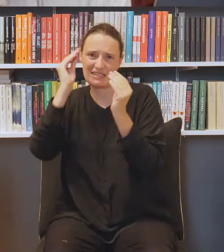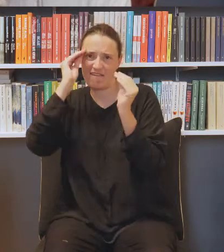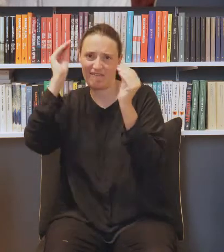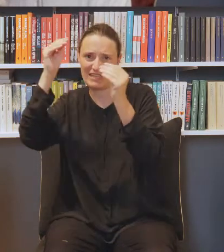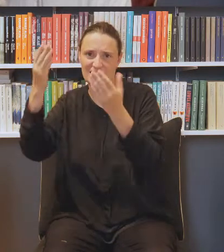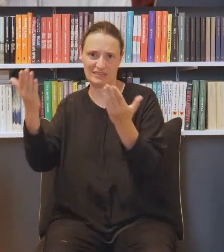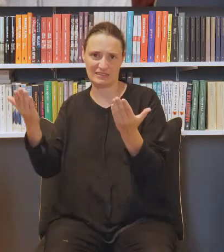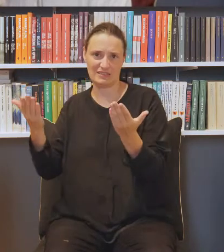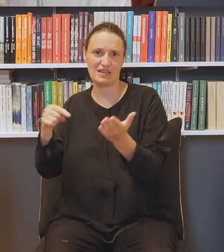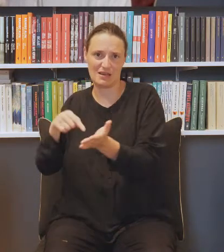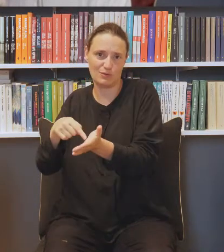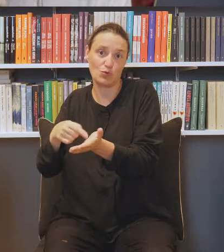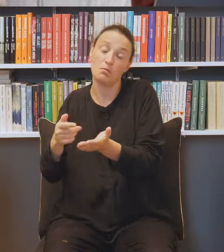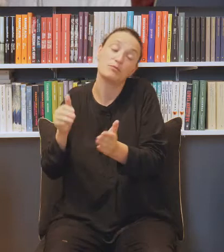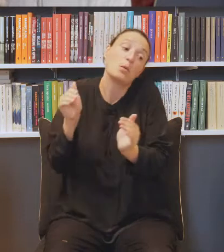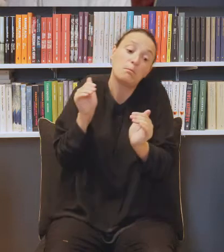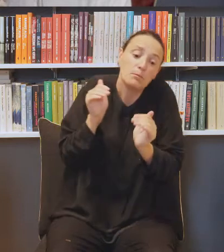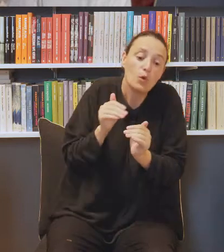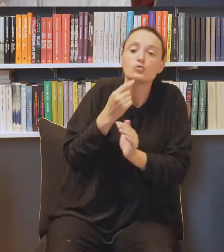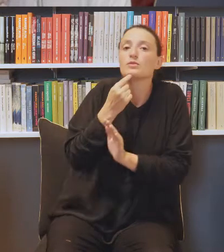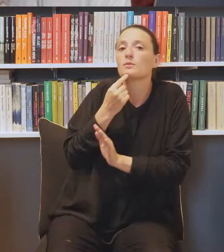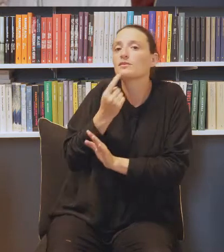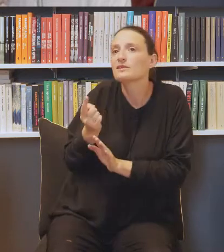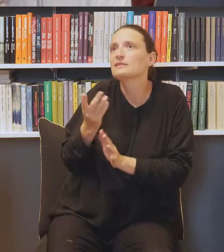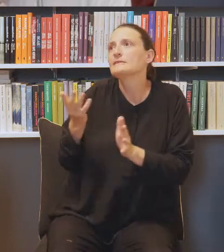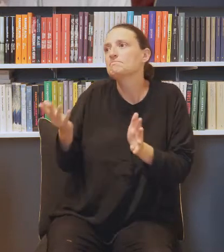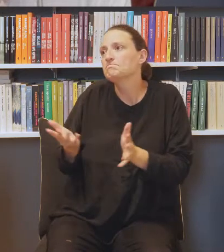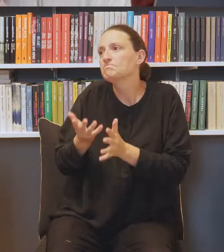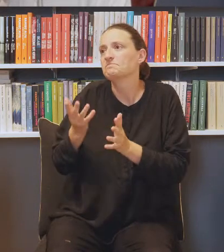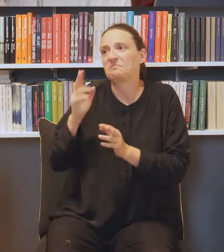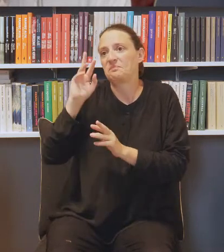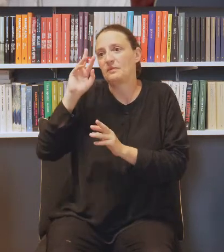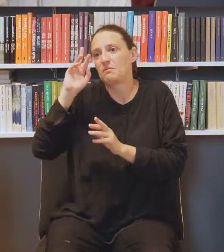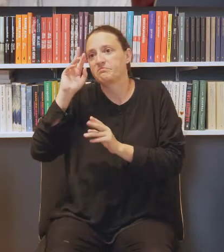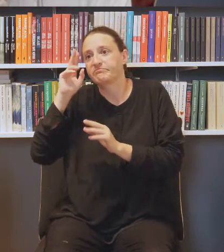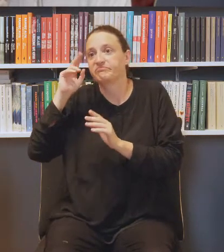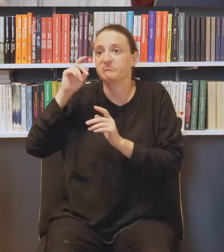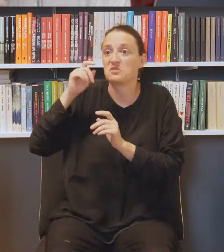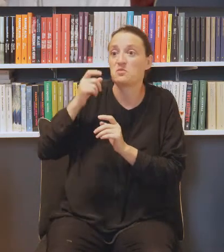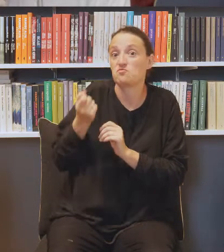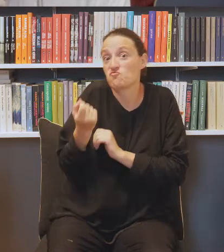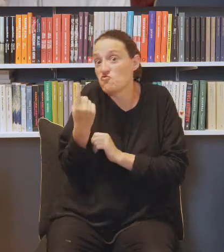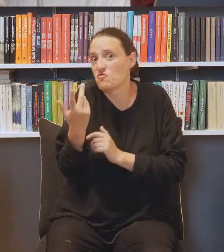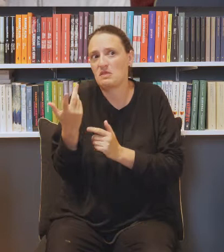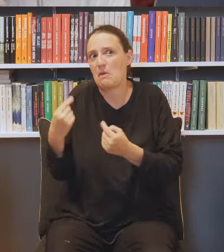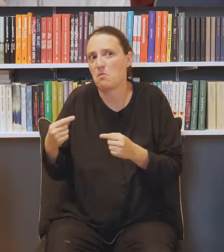powiedzieć, tak, masz rację, można powiedzieć, że to jest troszeczkę takie podejrzane, czy nie powinno się tak robić,